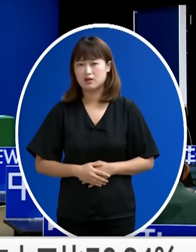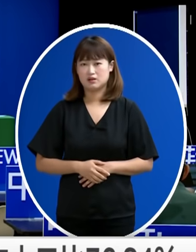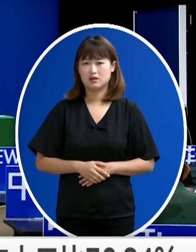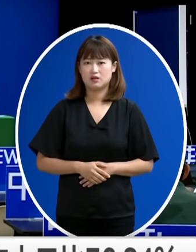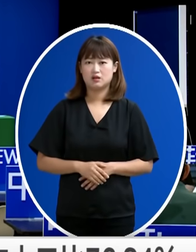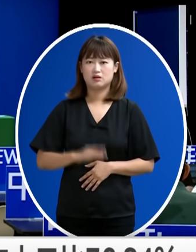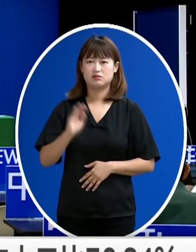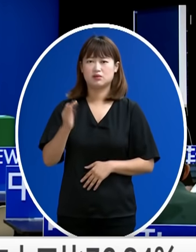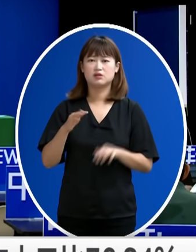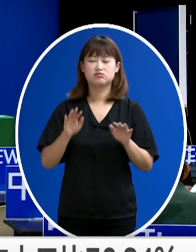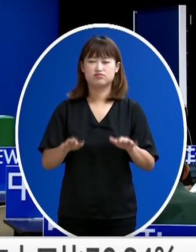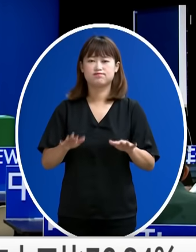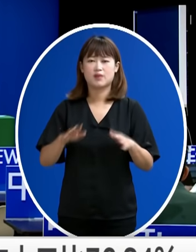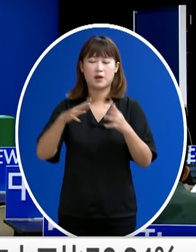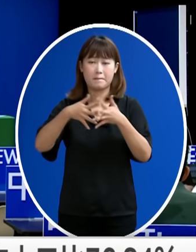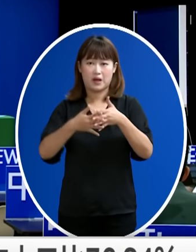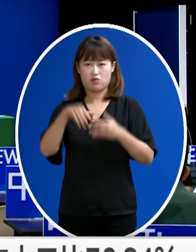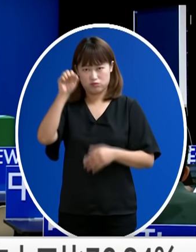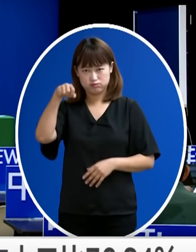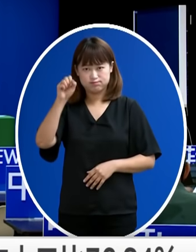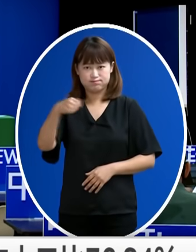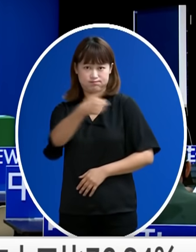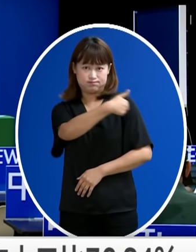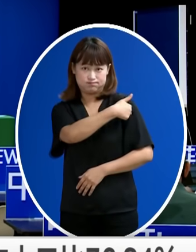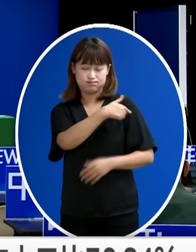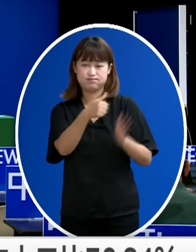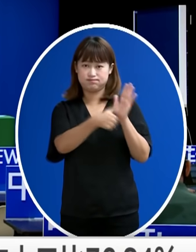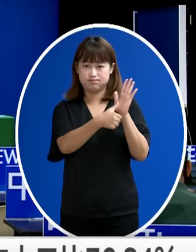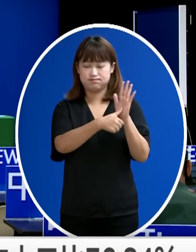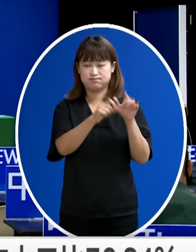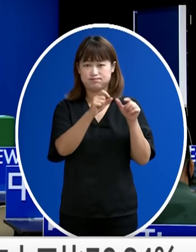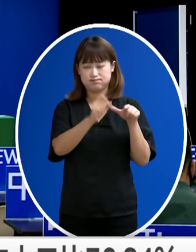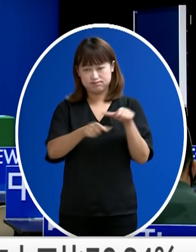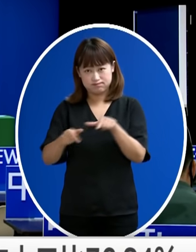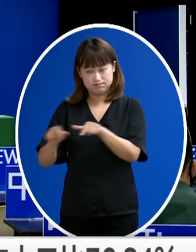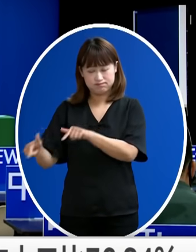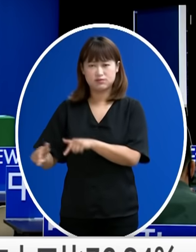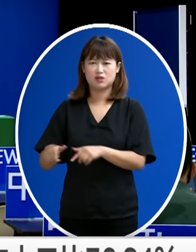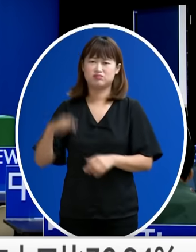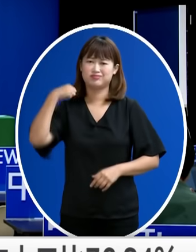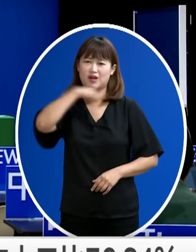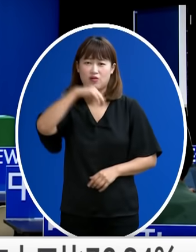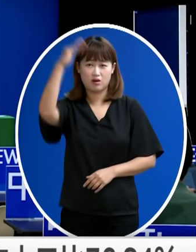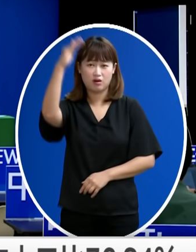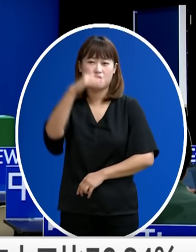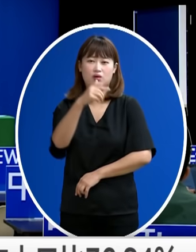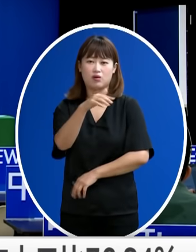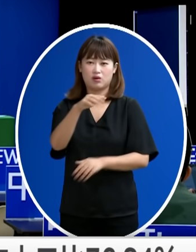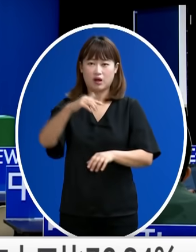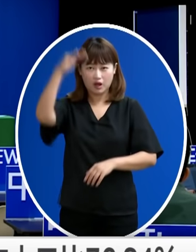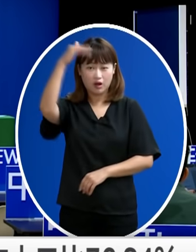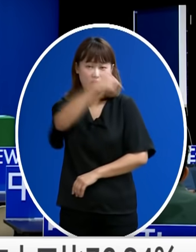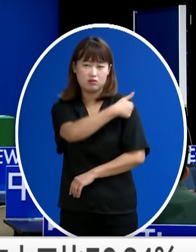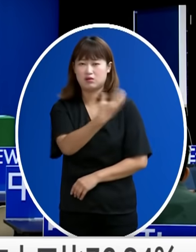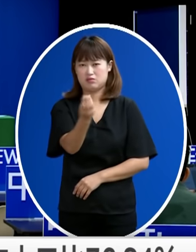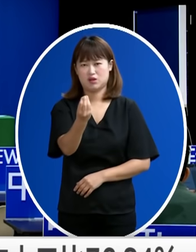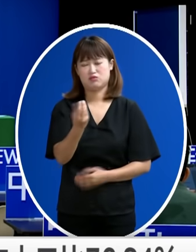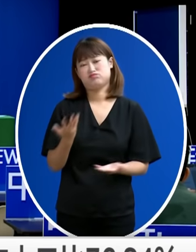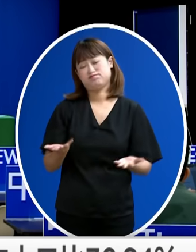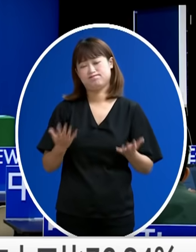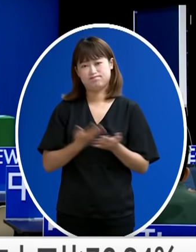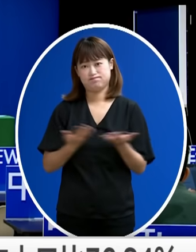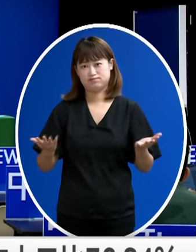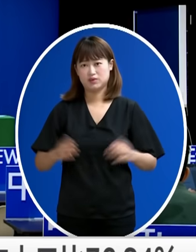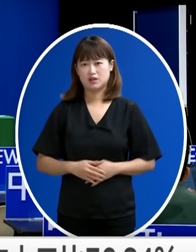就是没有国产疫苗，想问一下指挥中心争取国际认可的进度如何？那另外一个问题就是说，对于台湾的